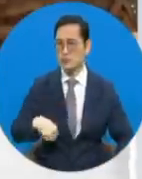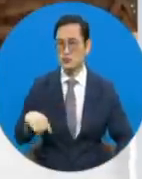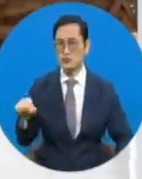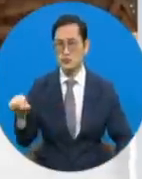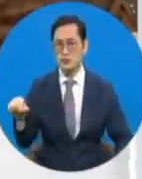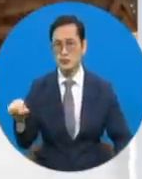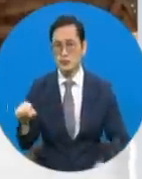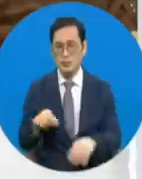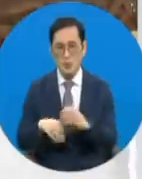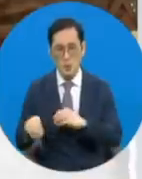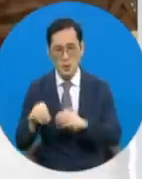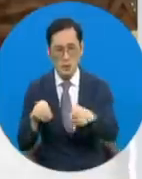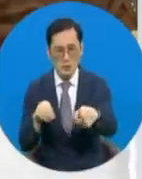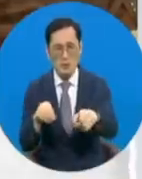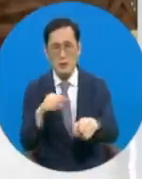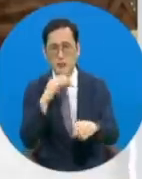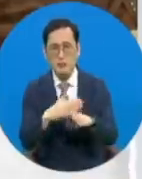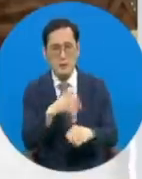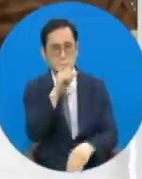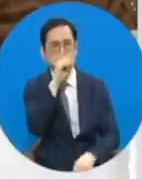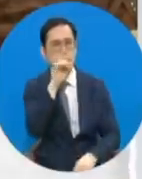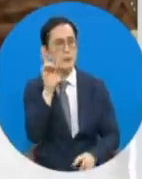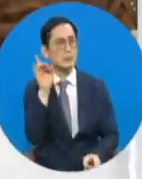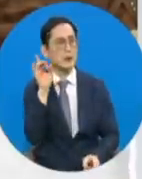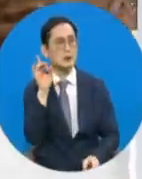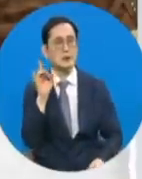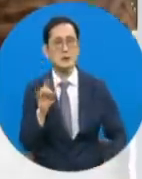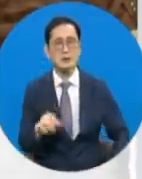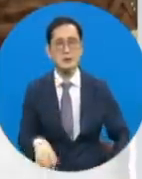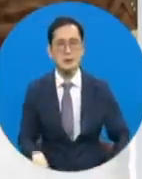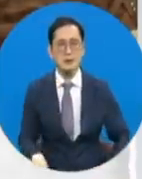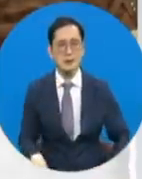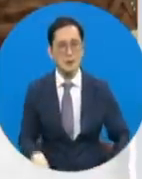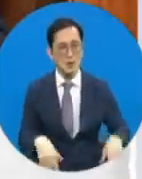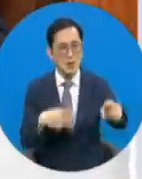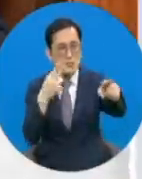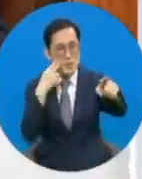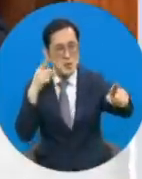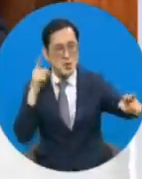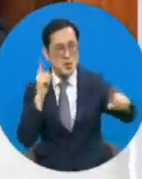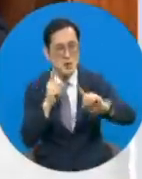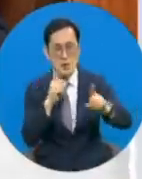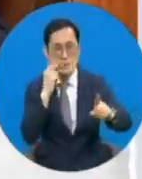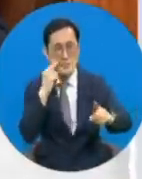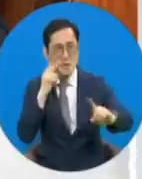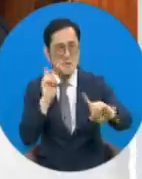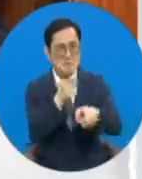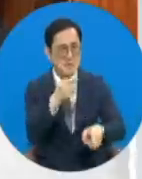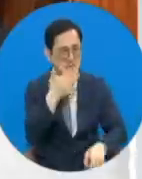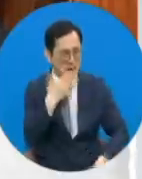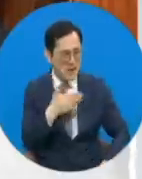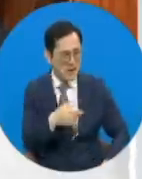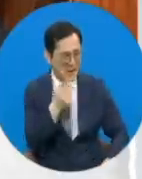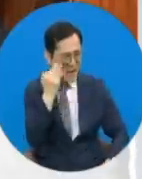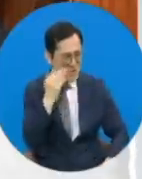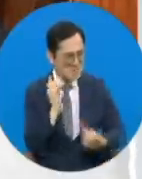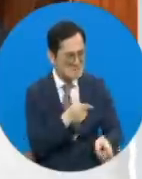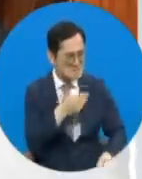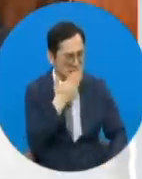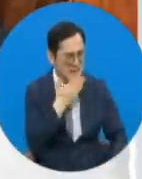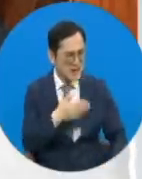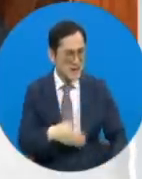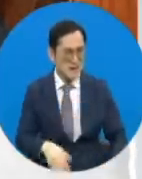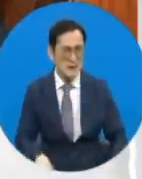하잖아요. 자기들은 세계를 지배하고 미국을 꺾을 수 있다. 이런 얘기를 공개적으로 어제 얘기하지 않습니까? 그러니까